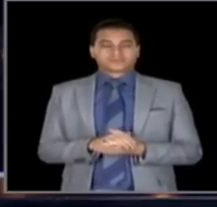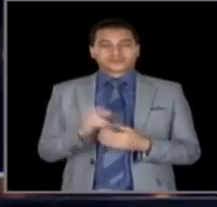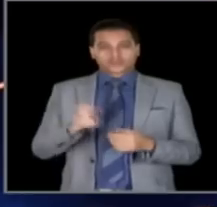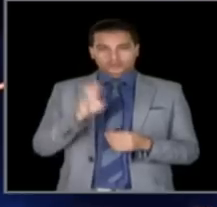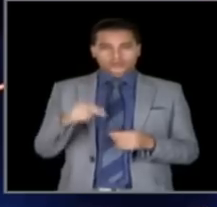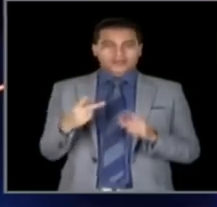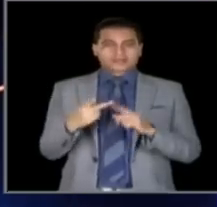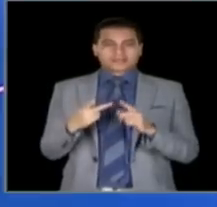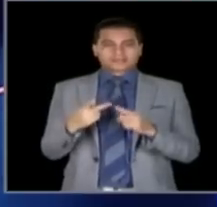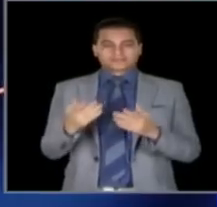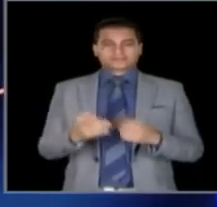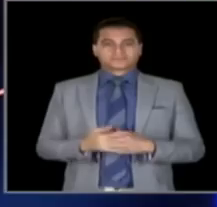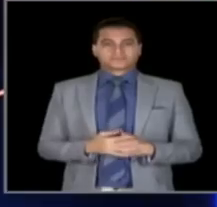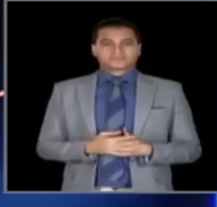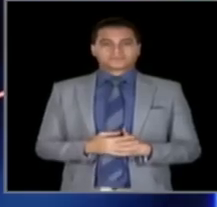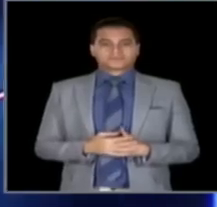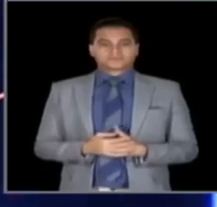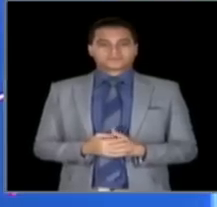السؤال التاني،